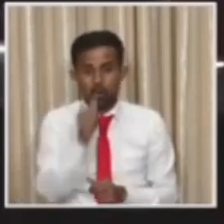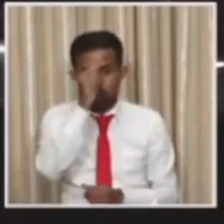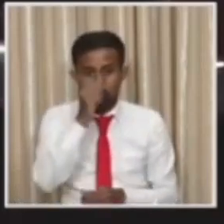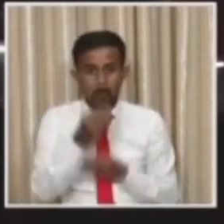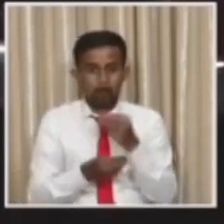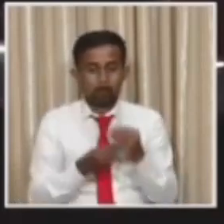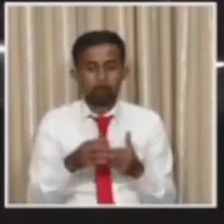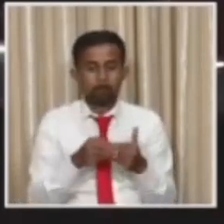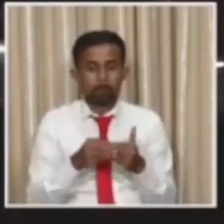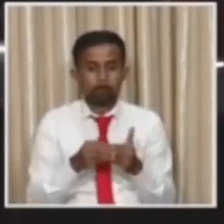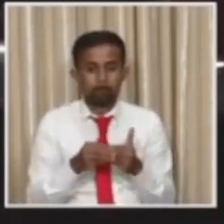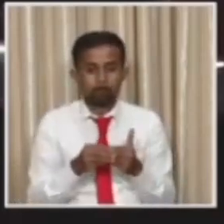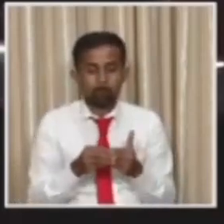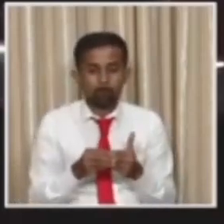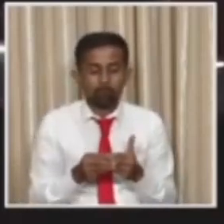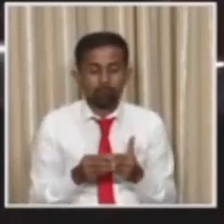නැත්නම් ඒ ප්ලාස්ටික් මාෆියායක